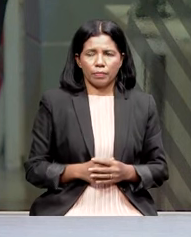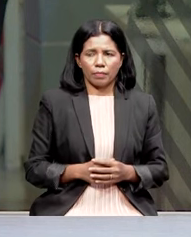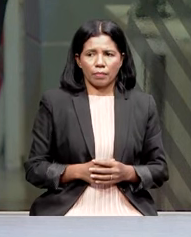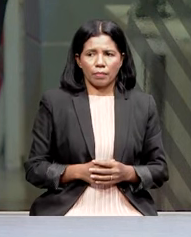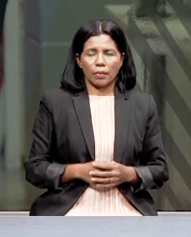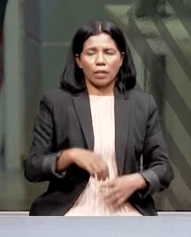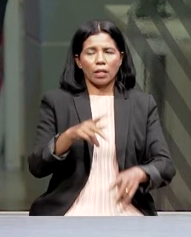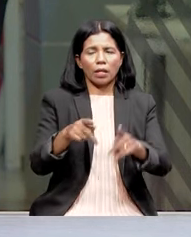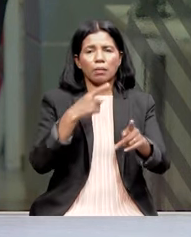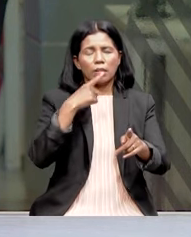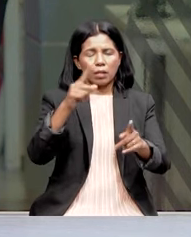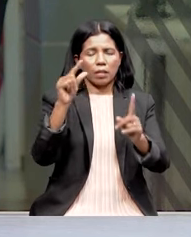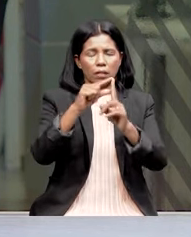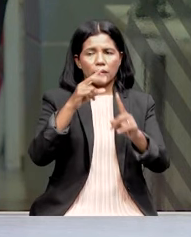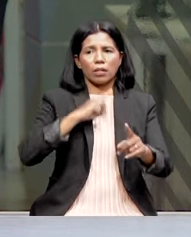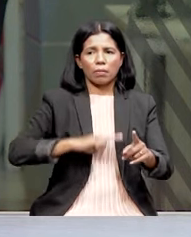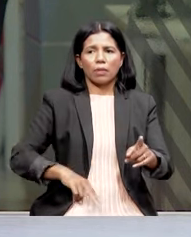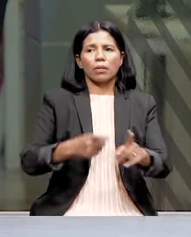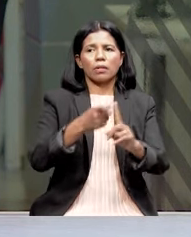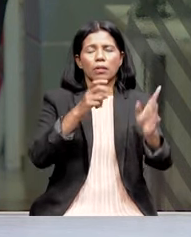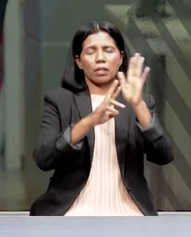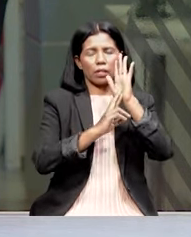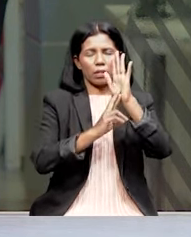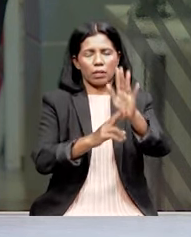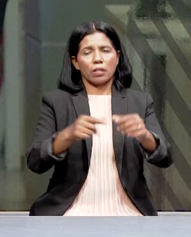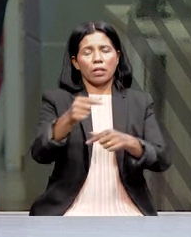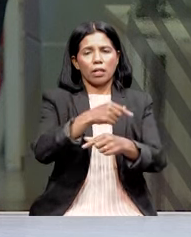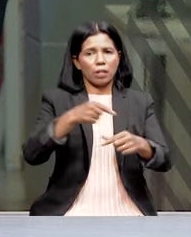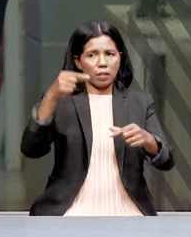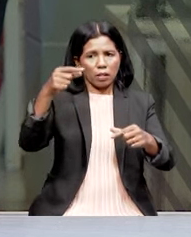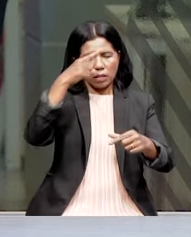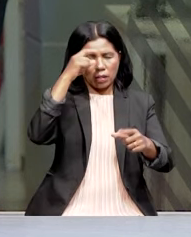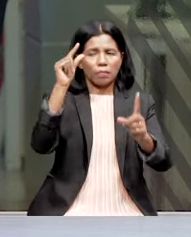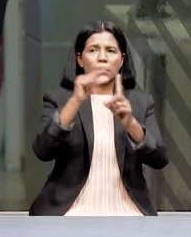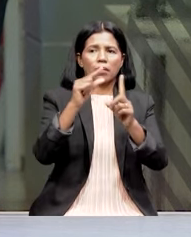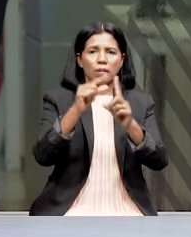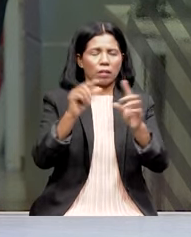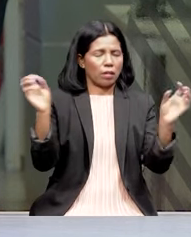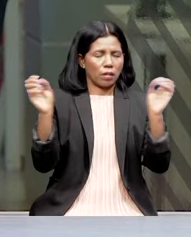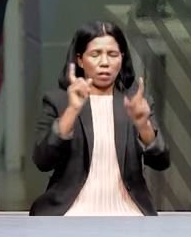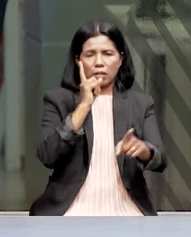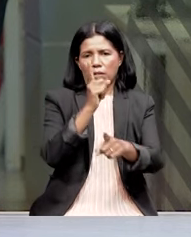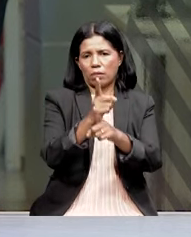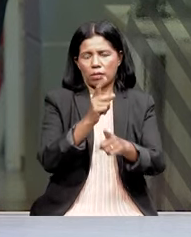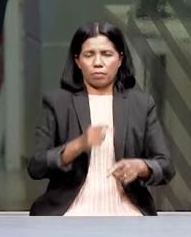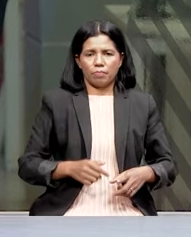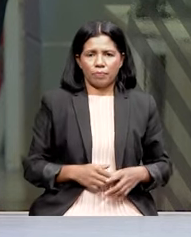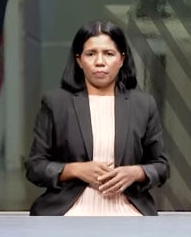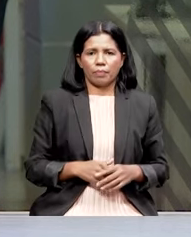Akademis di kestiona le fuan am laha husi relatore global hunger index tambah le fuan nella razoável.